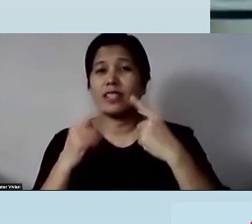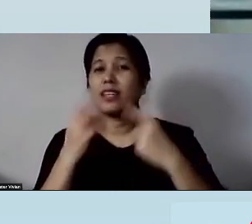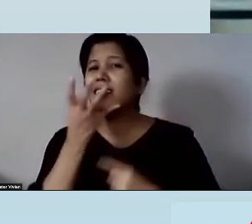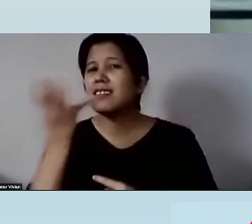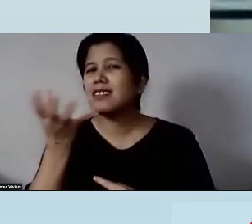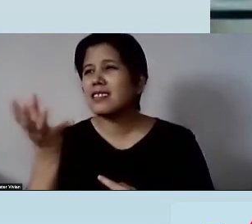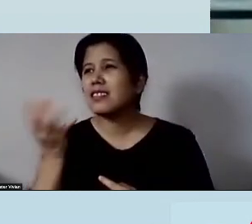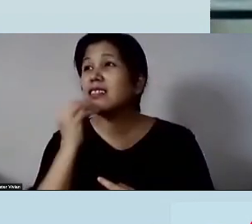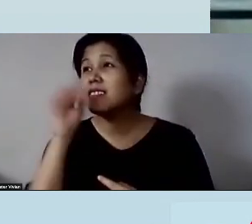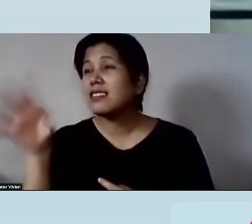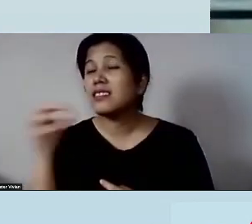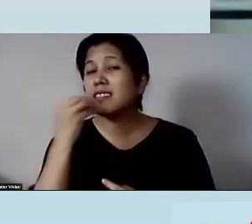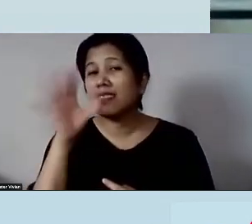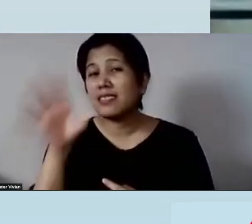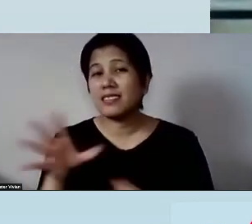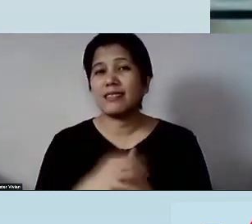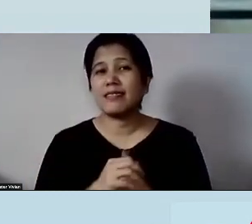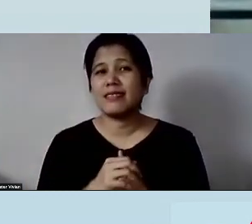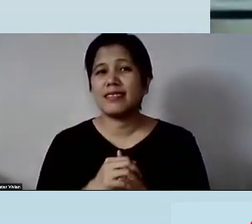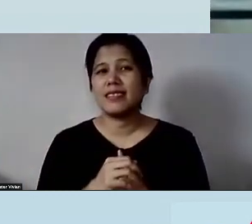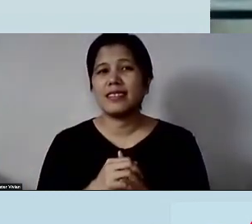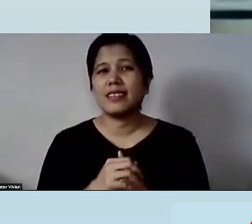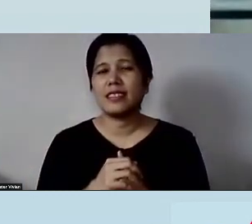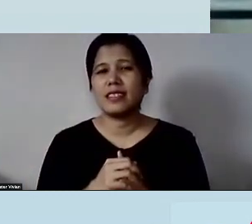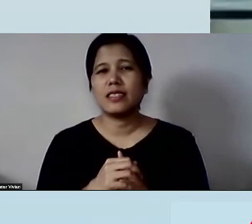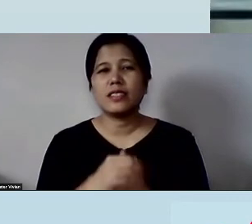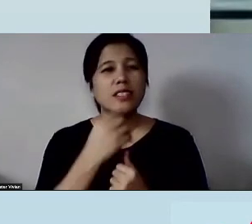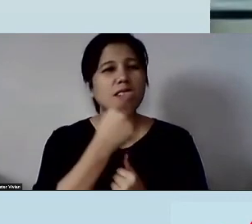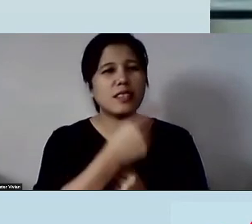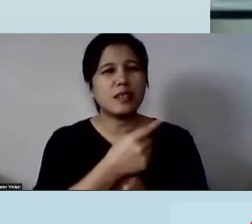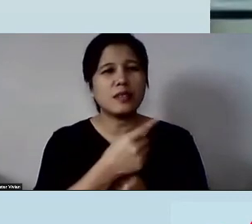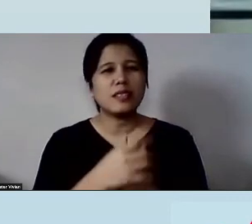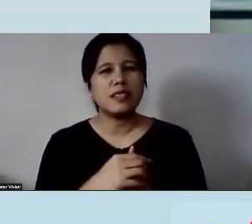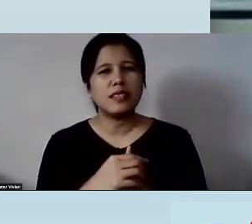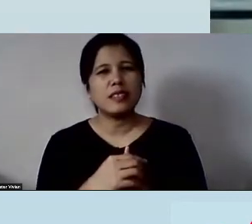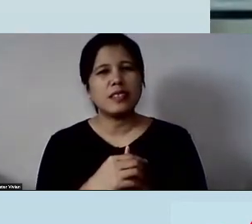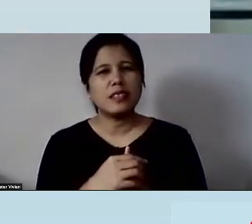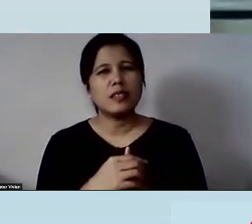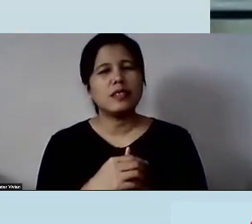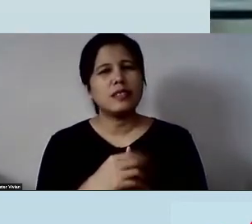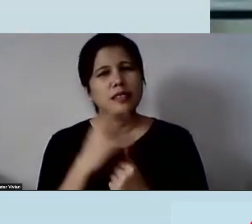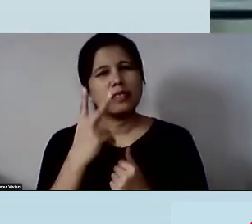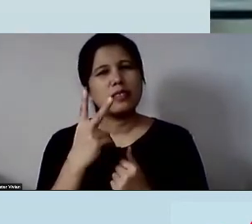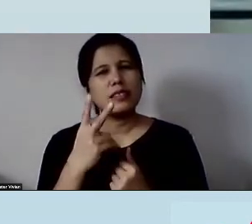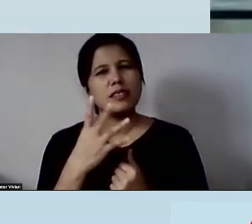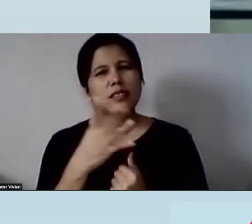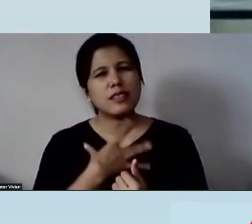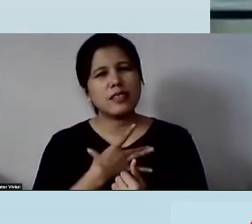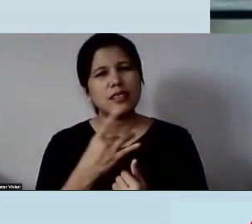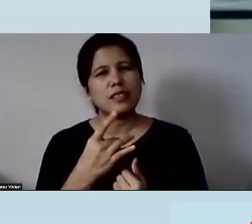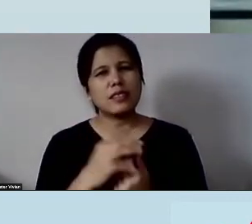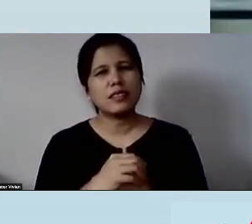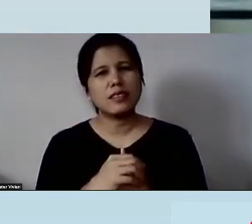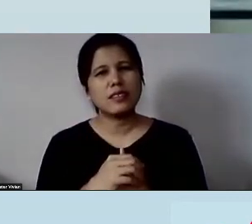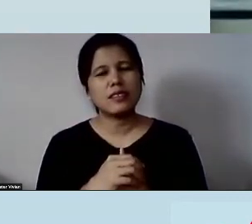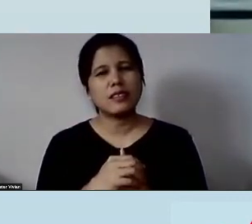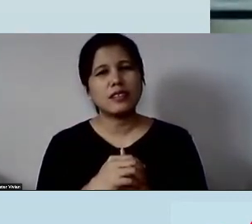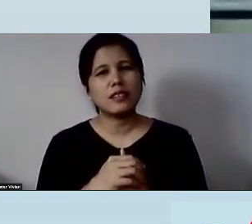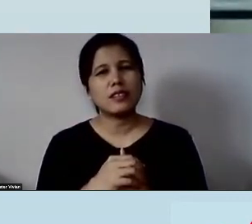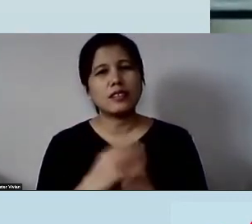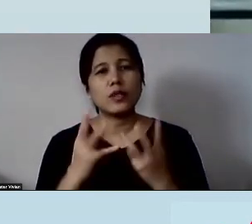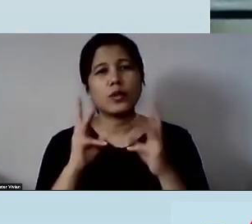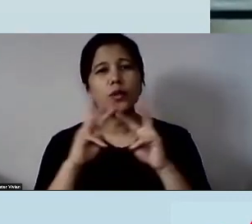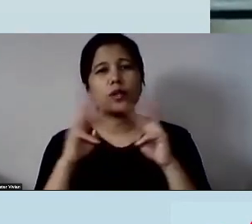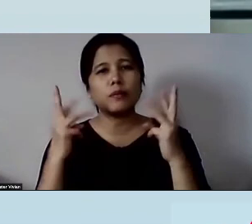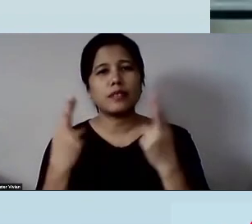dyan. For example, sa House of Representatives. Pero let's see. Kasi gusto ko din sana i-propose yung dito, Ken, dito sa ating webinar,